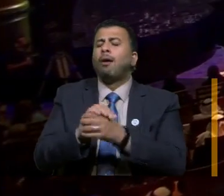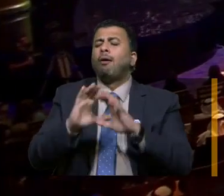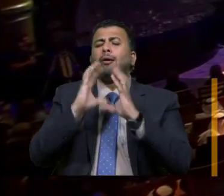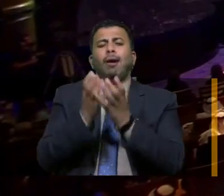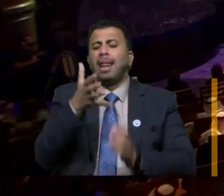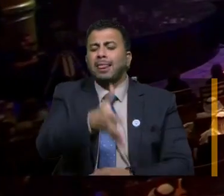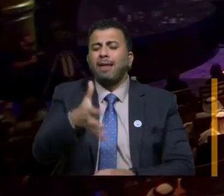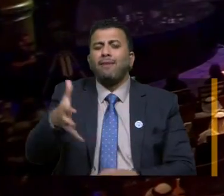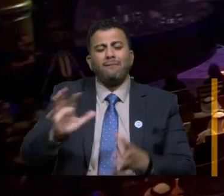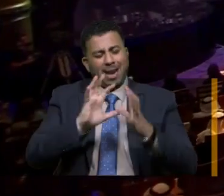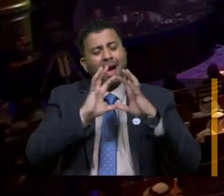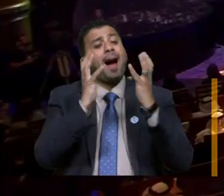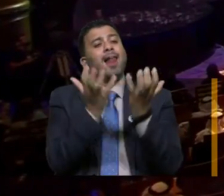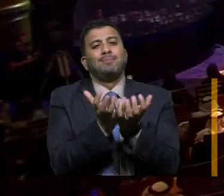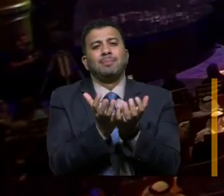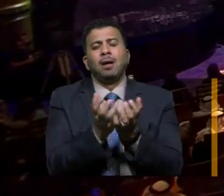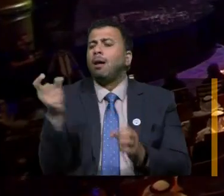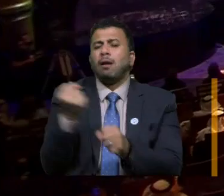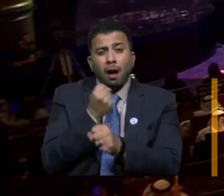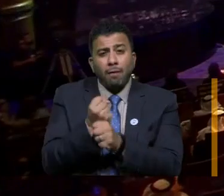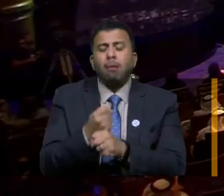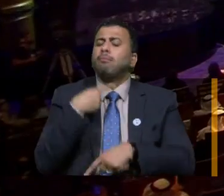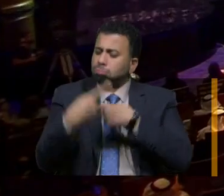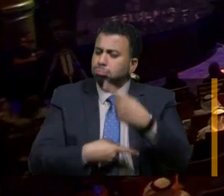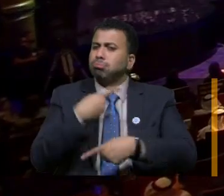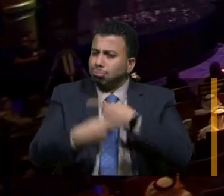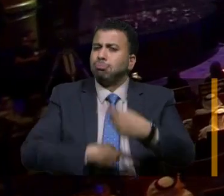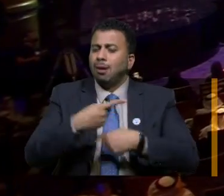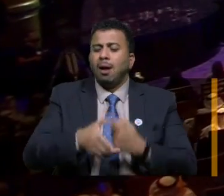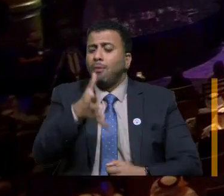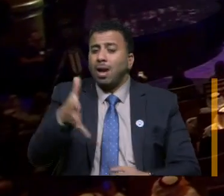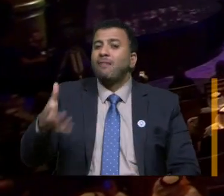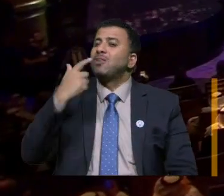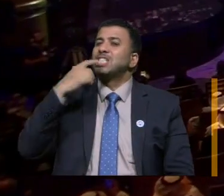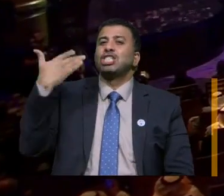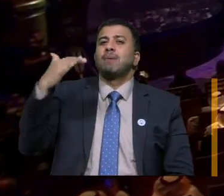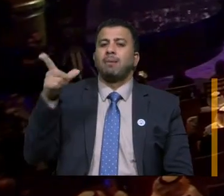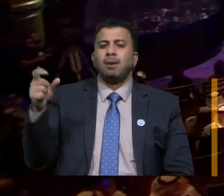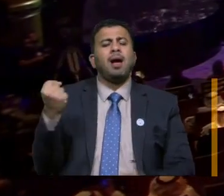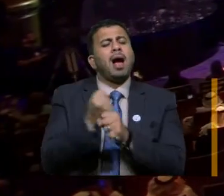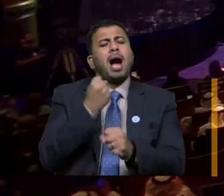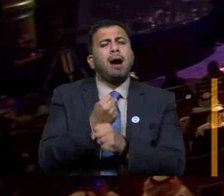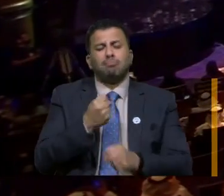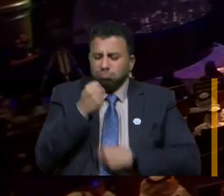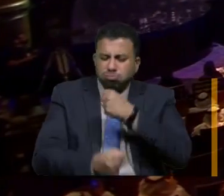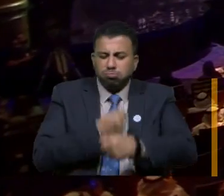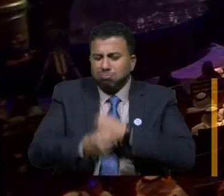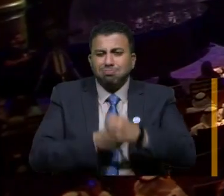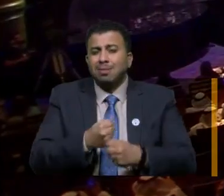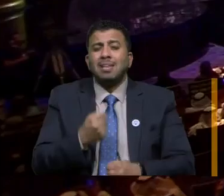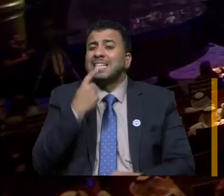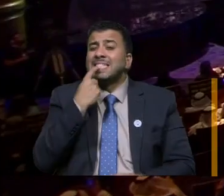العالم، فعل ويفعل وسيفعل الكثير للطفل واليافع، وعمل جاهداً